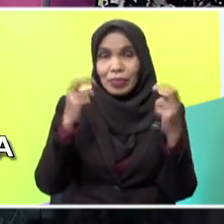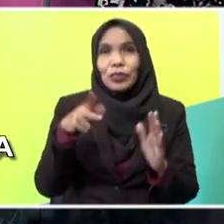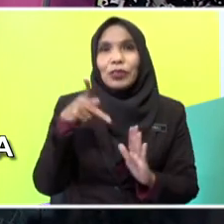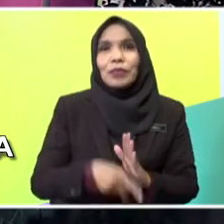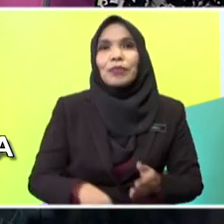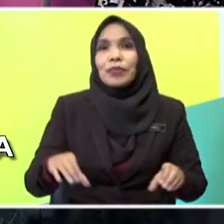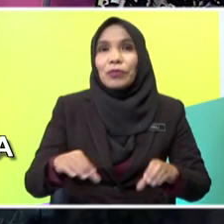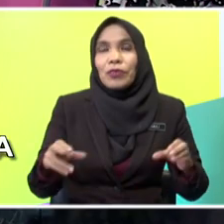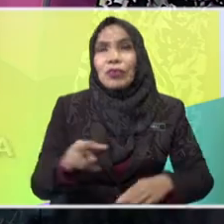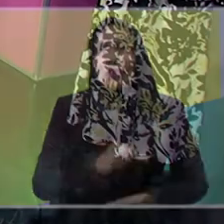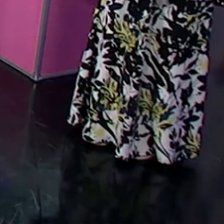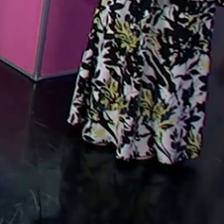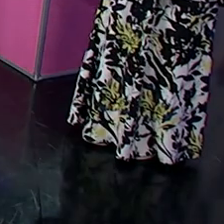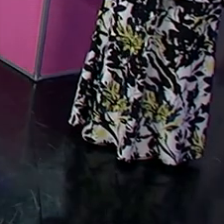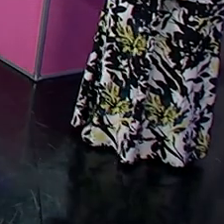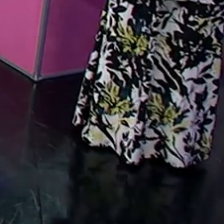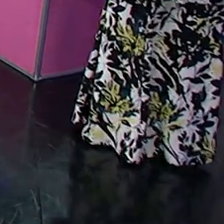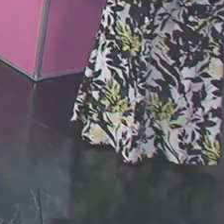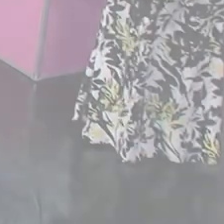ukuran pola blouse.